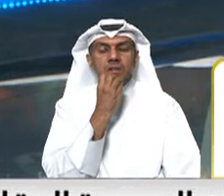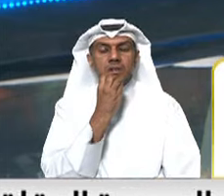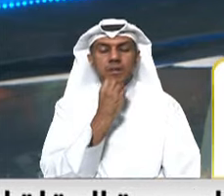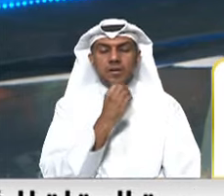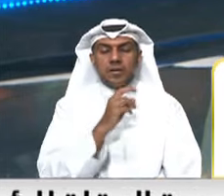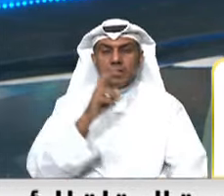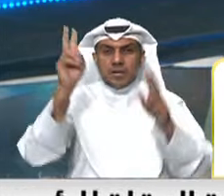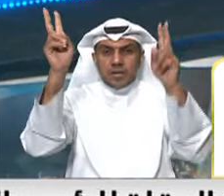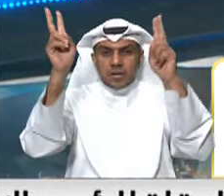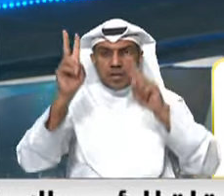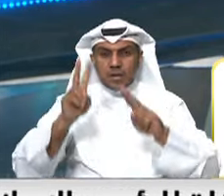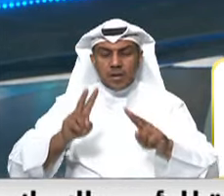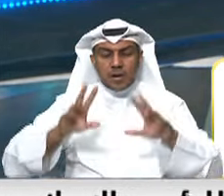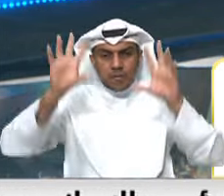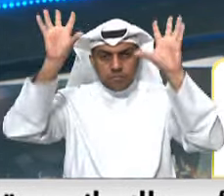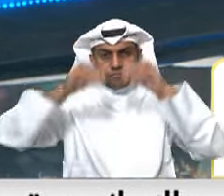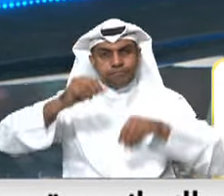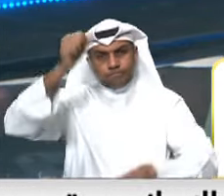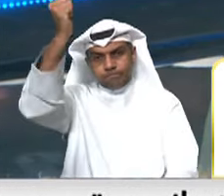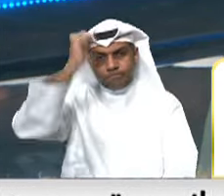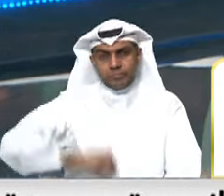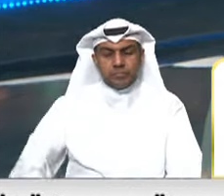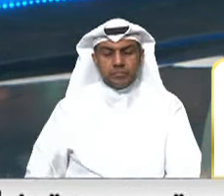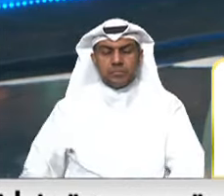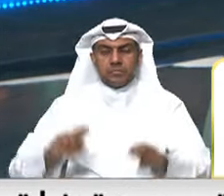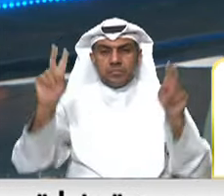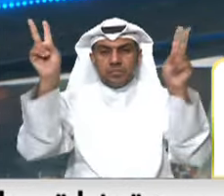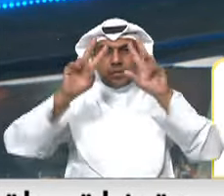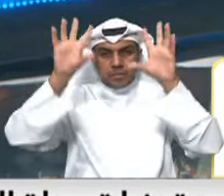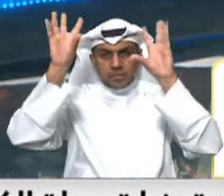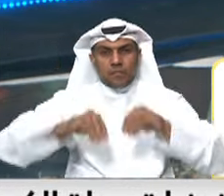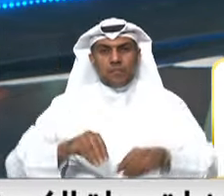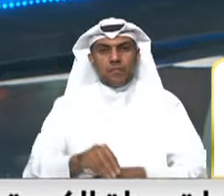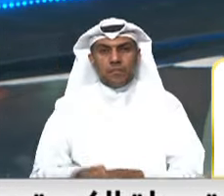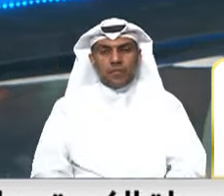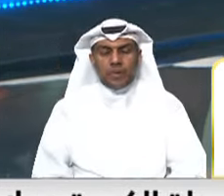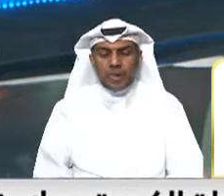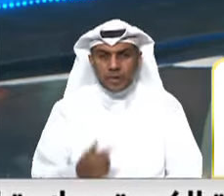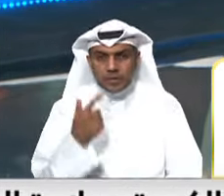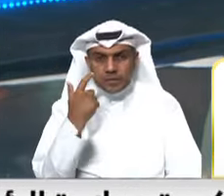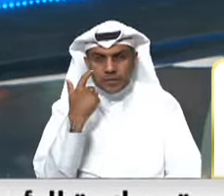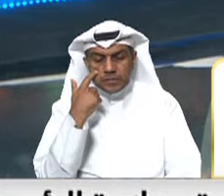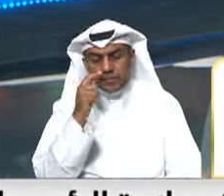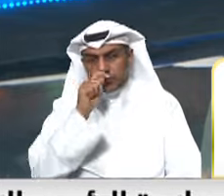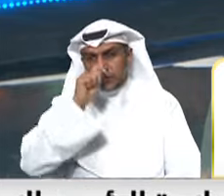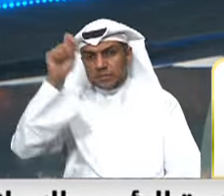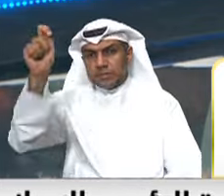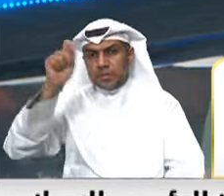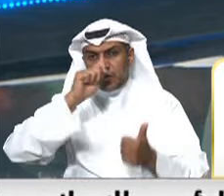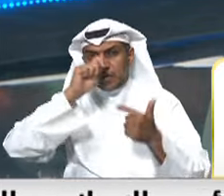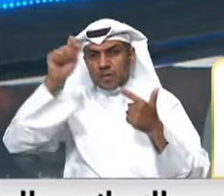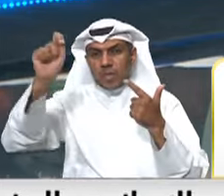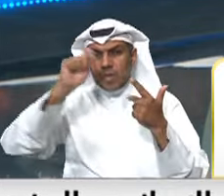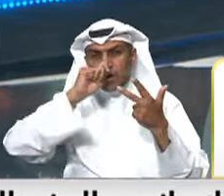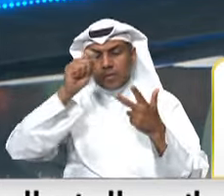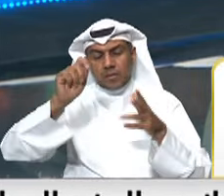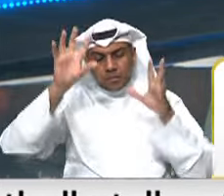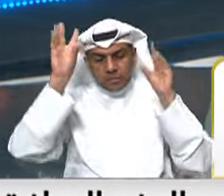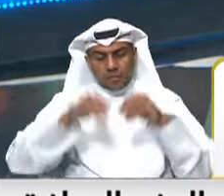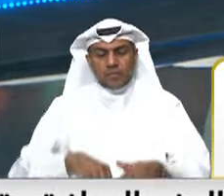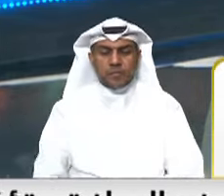القسائم المخالفه قطع التيار الكهربائي لا ياتي الا بعد توجيه انذارات لصاحب العقار